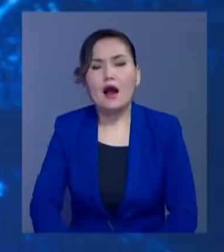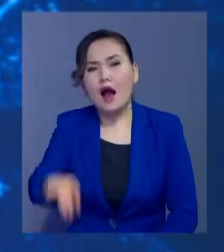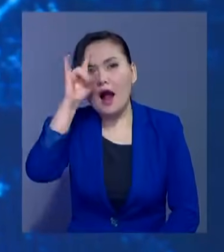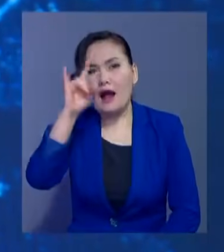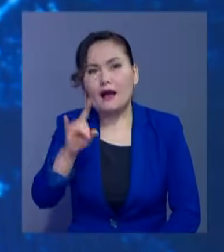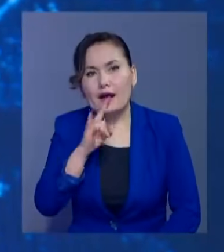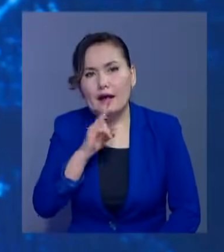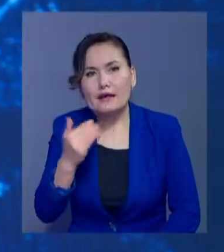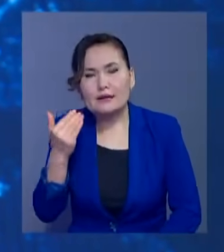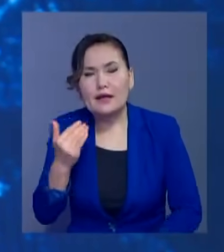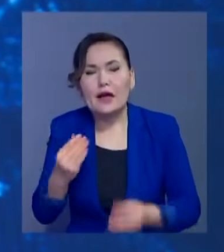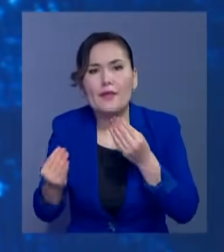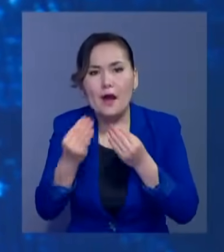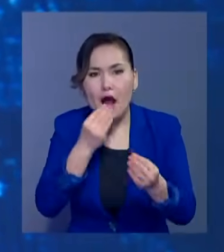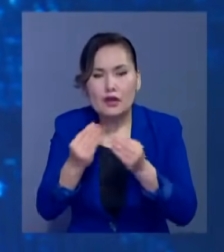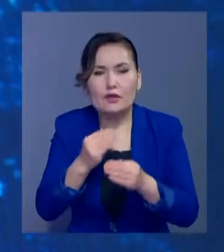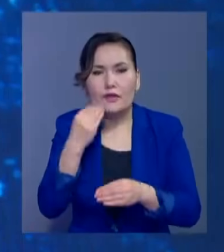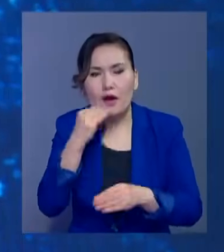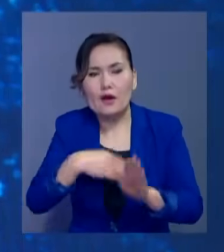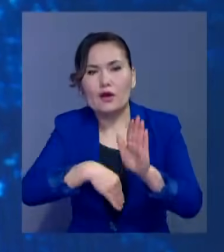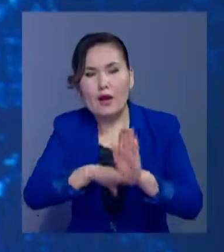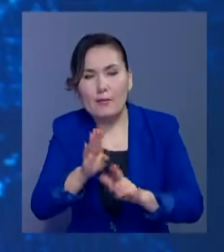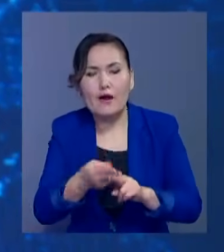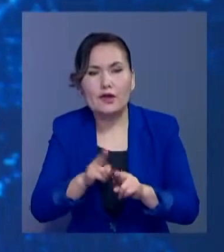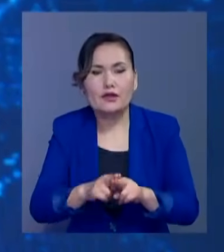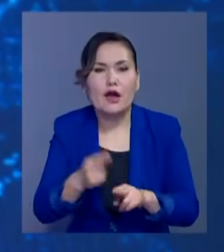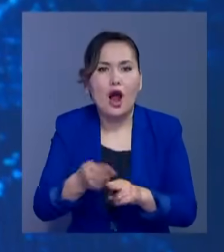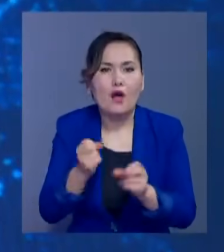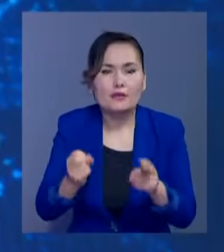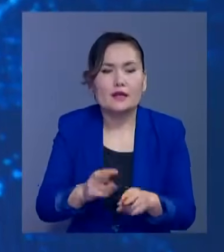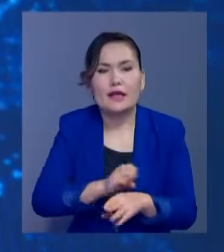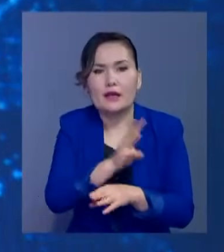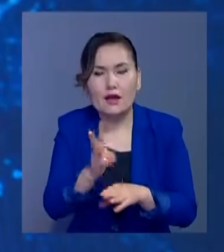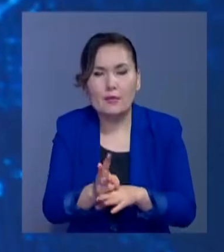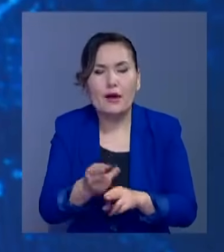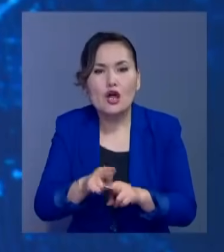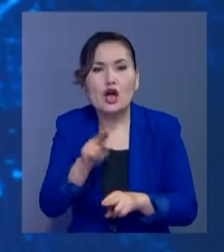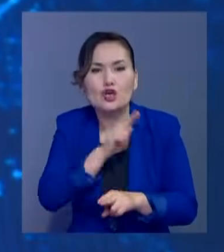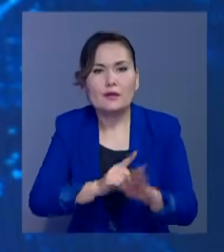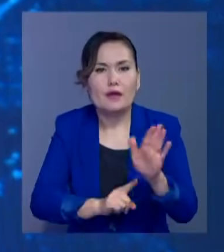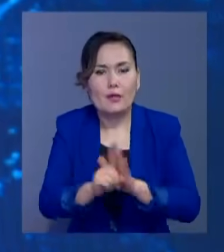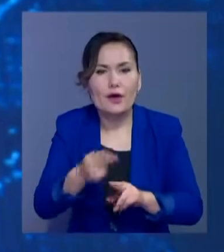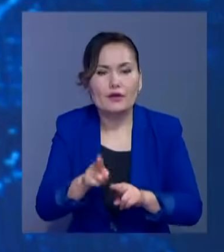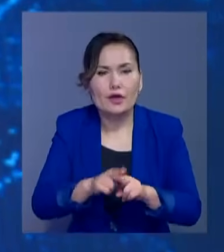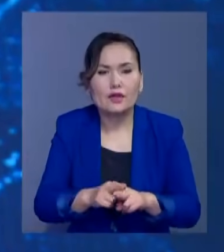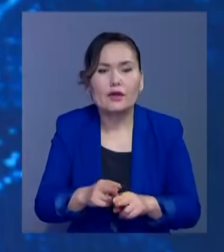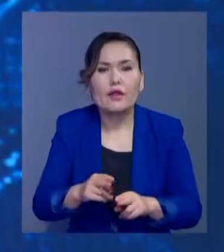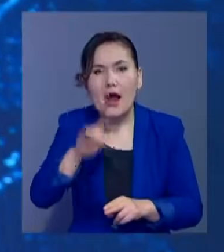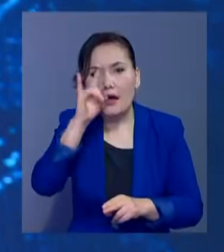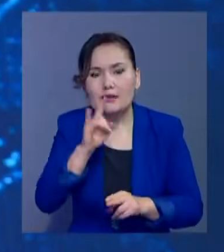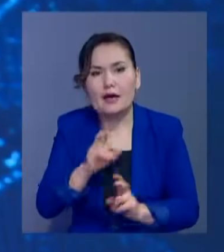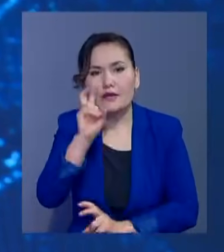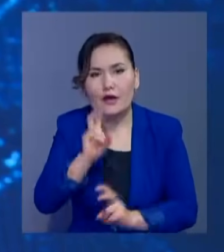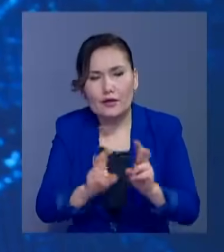Қазақстан азық-түлік қауіпсіздігін қамтамасыз етудің жаңа кезеңіне өтеді. Ол ұлттық тауар өткізу желісін